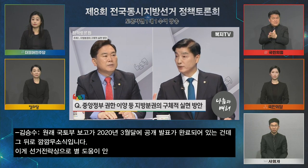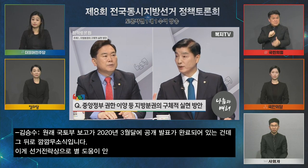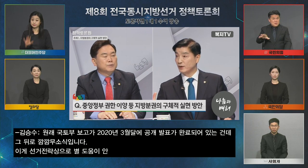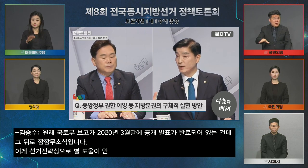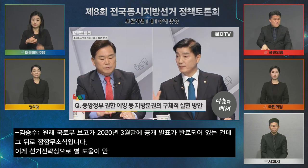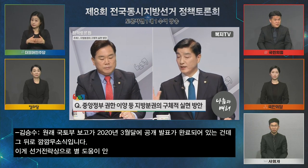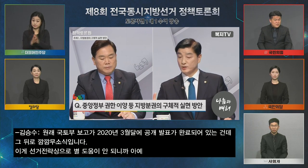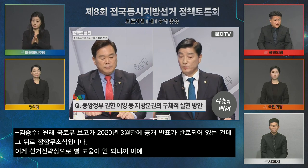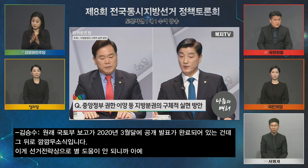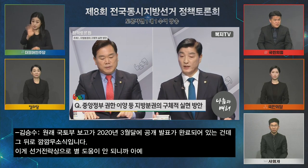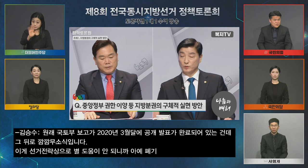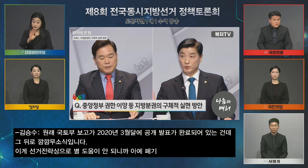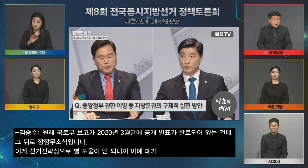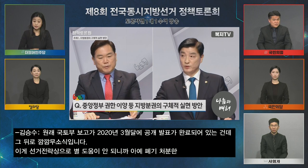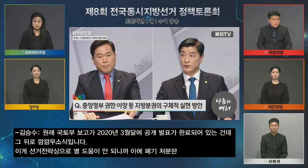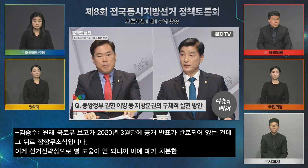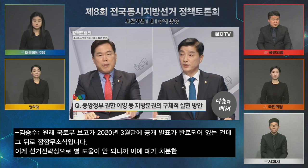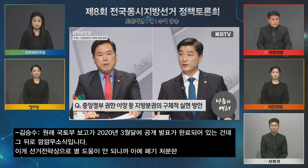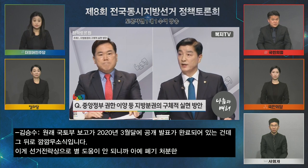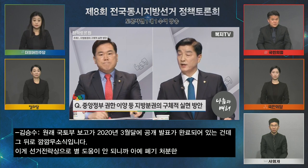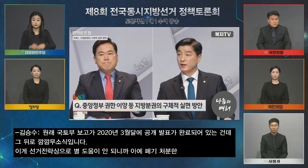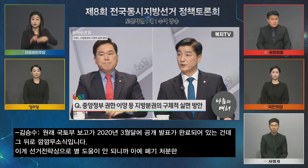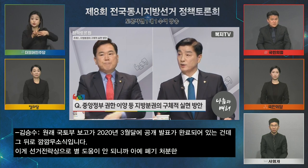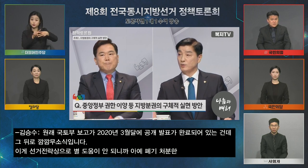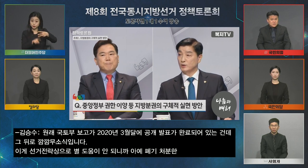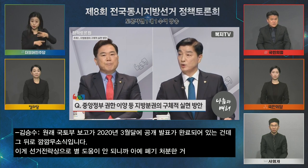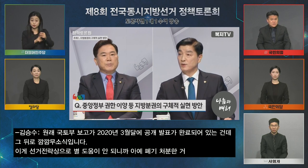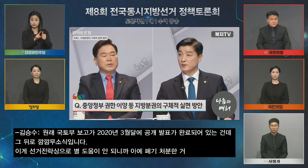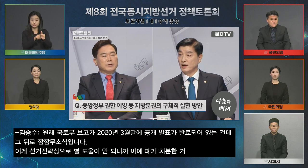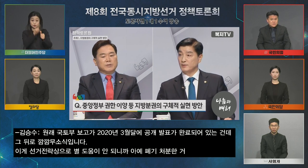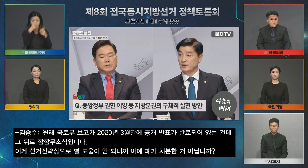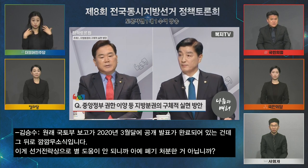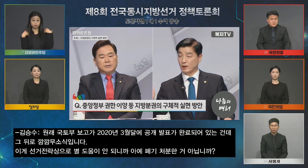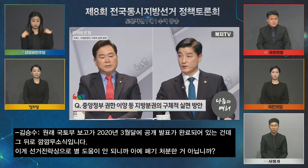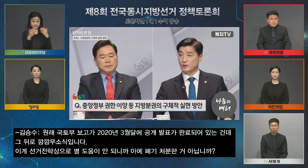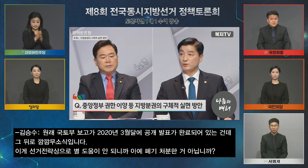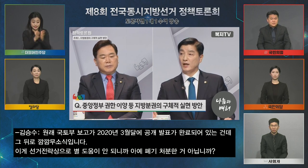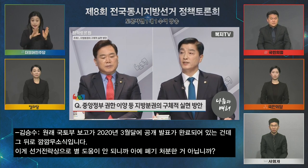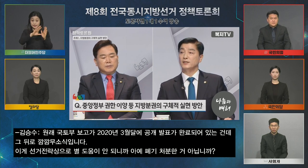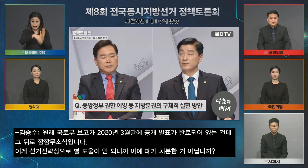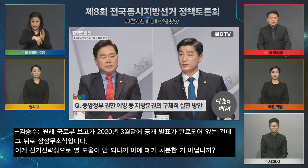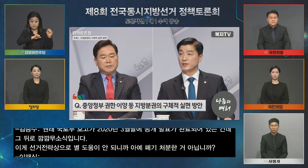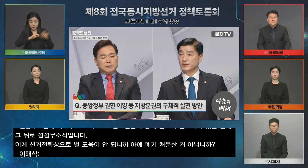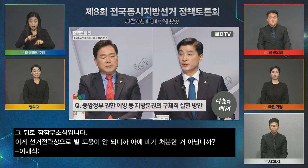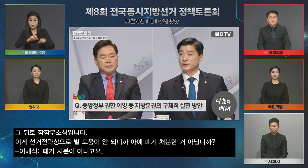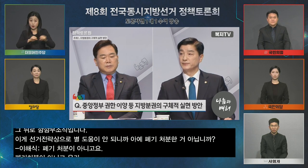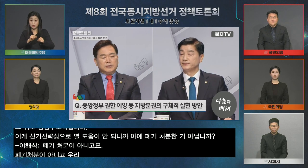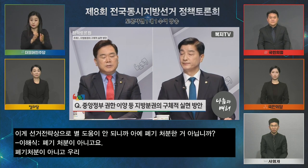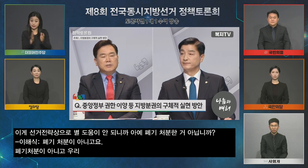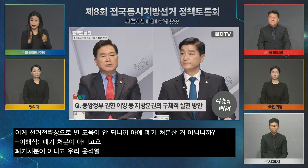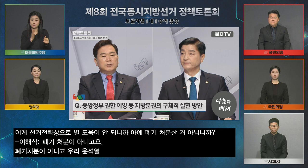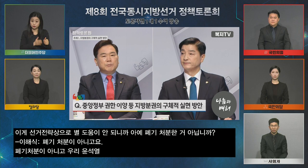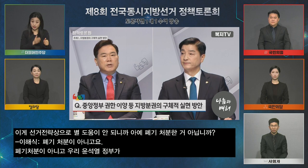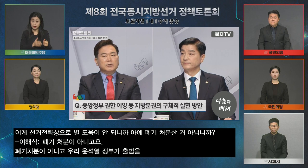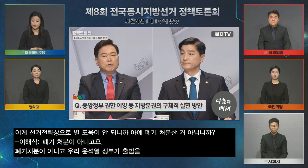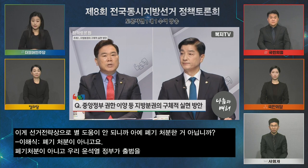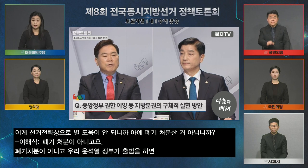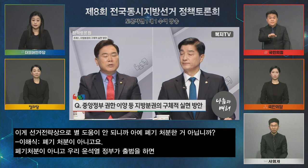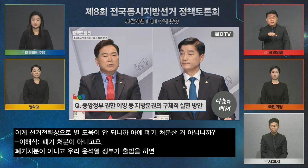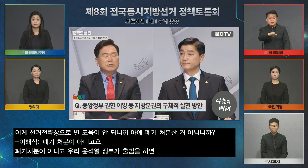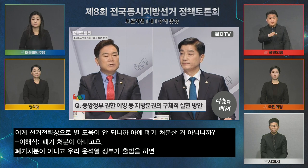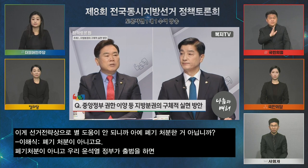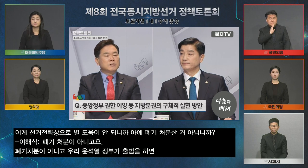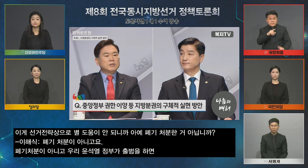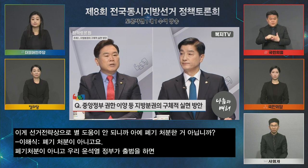처분이 아니고요. 폐기 처분이 아니고 우리 윤석열 정부가 출범을 하면 바로 착수를 하셔야 될 문제죠. 실제 지방에서